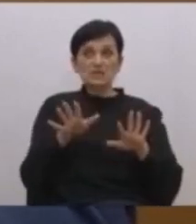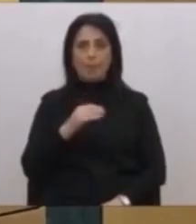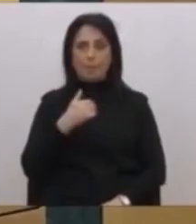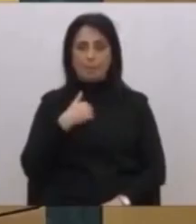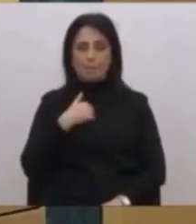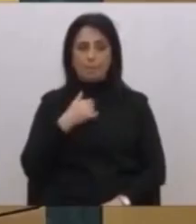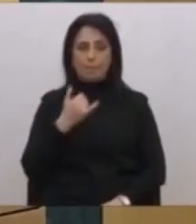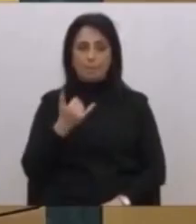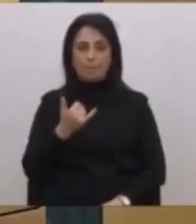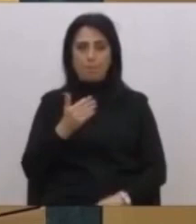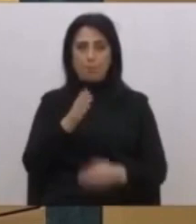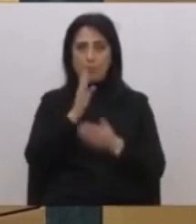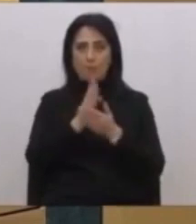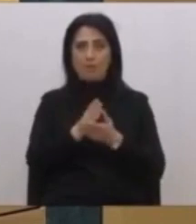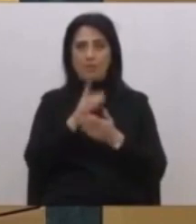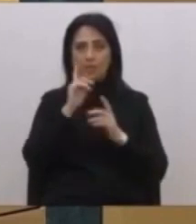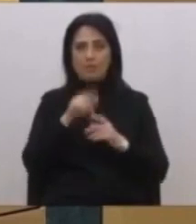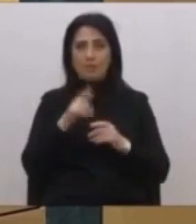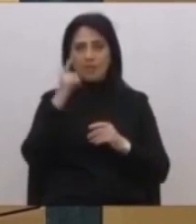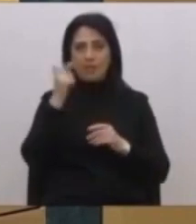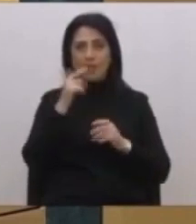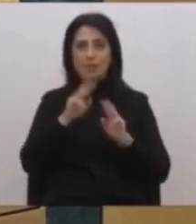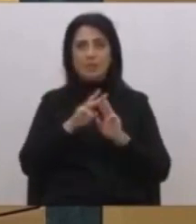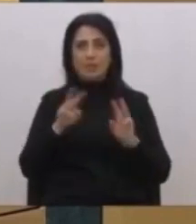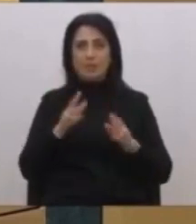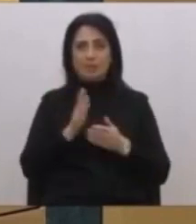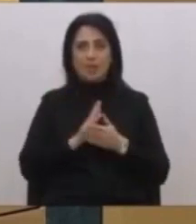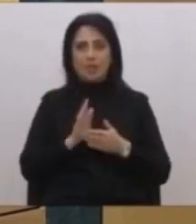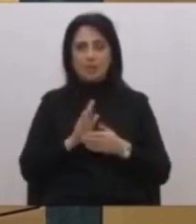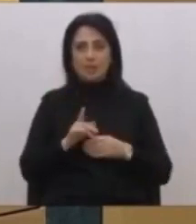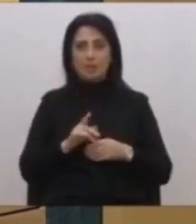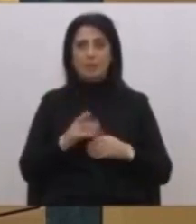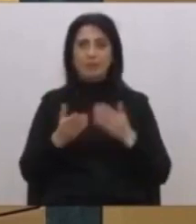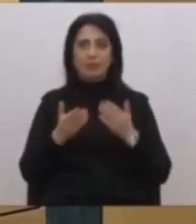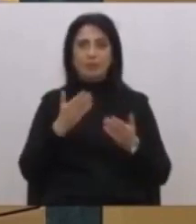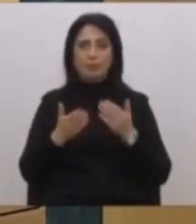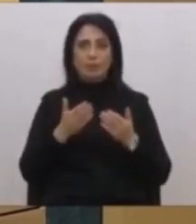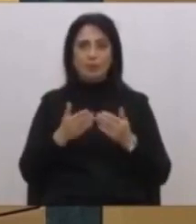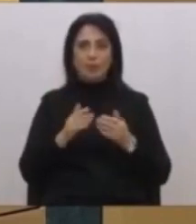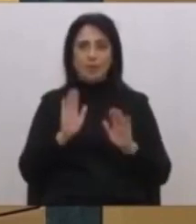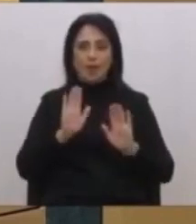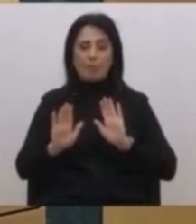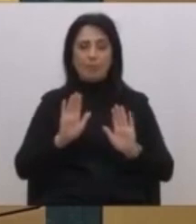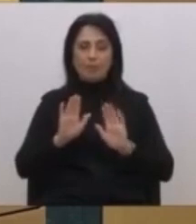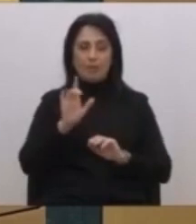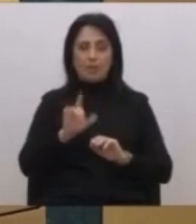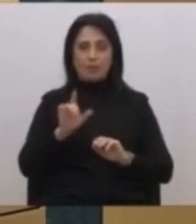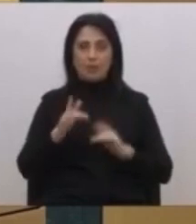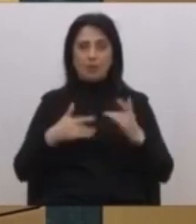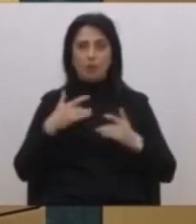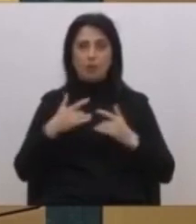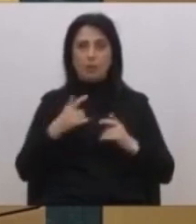გითხრათ. ახლა ესეთი პირდაპირ ისიცით რომ განათლების სამინისტროსი არ არის, თუმცა აღზრდელების